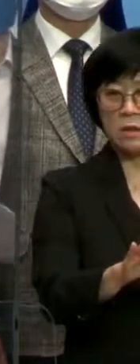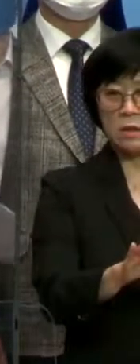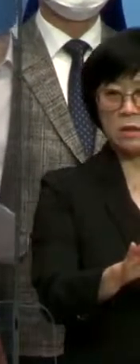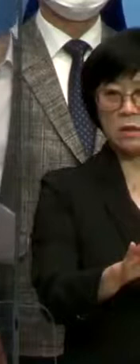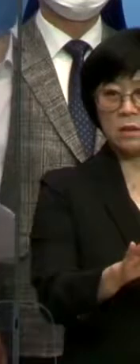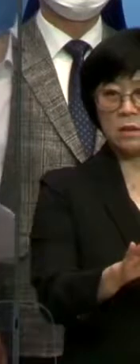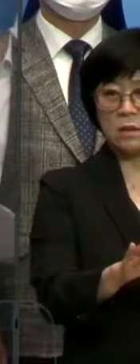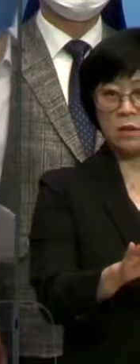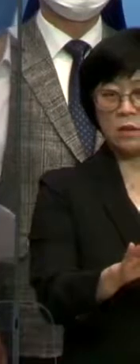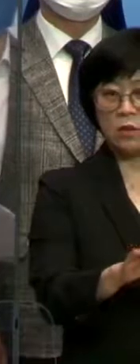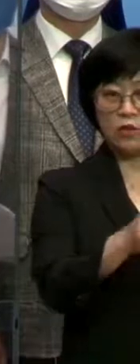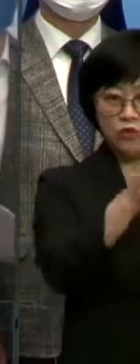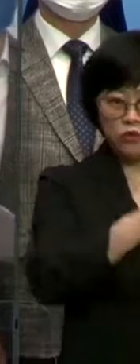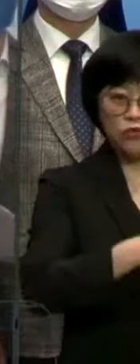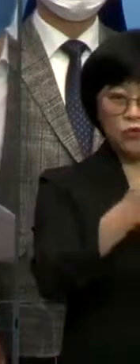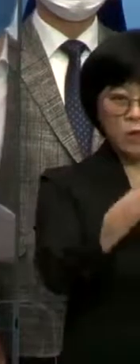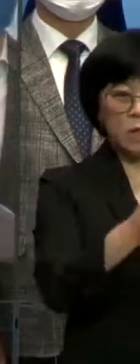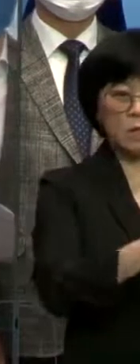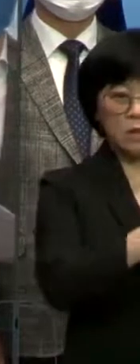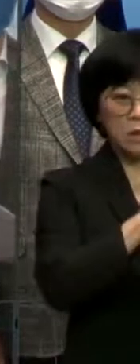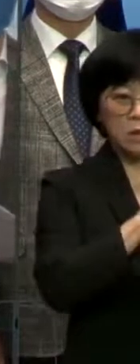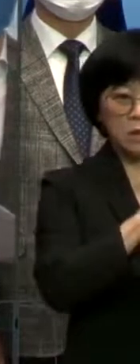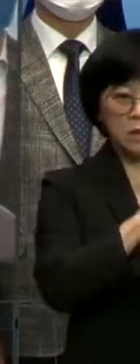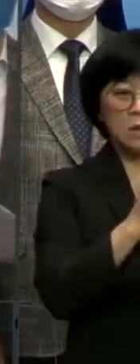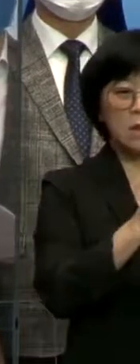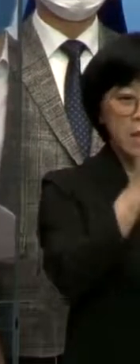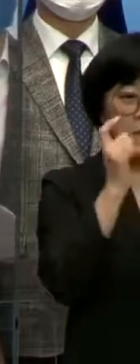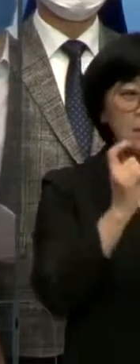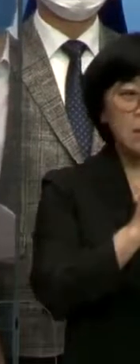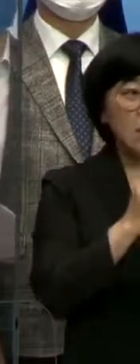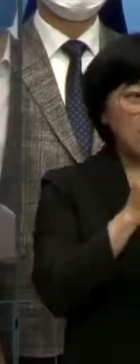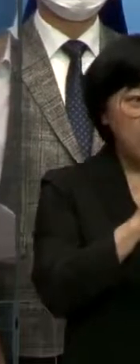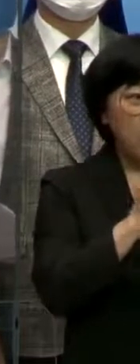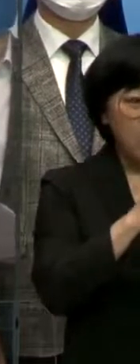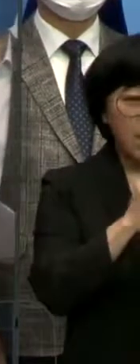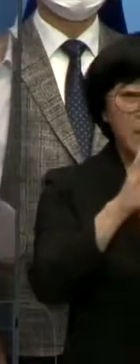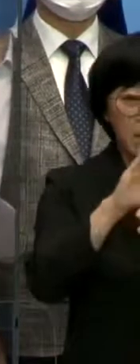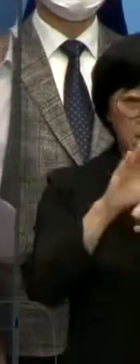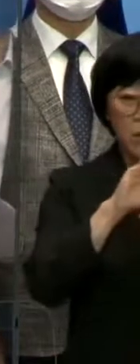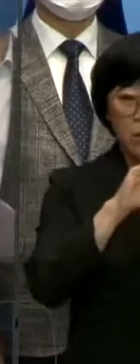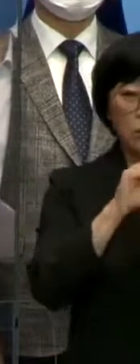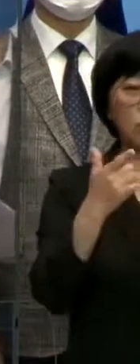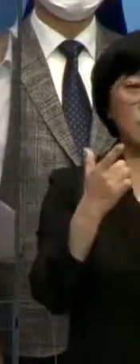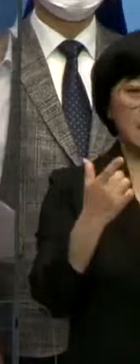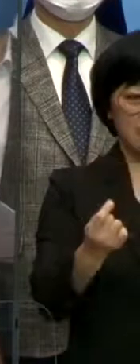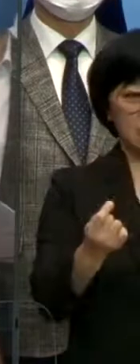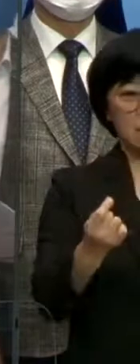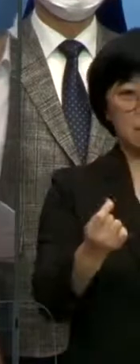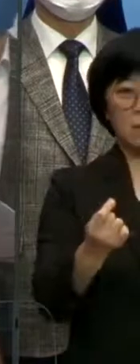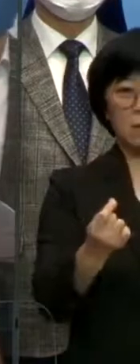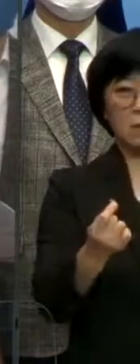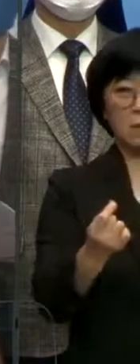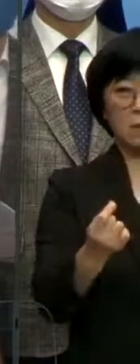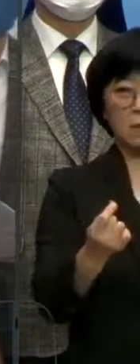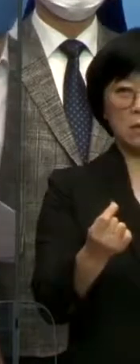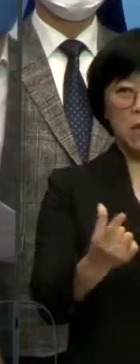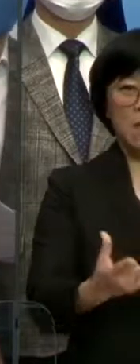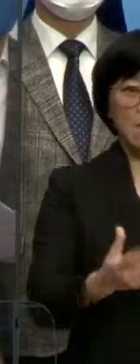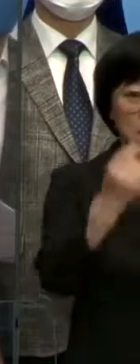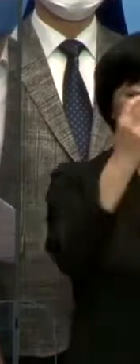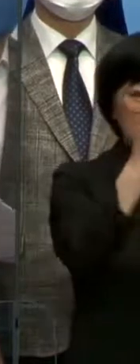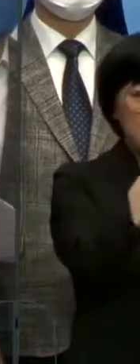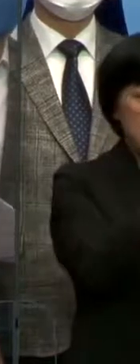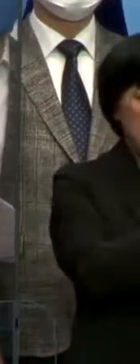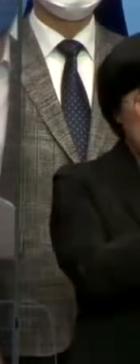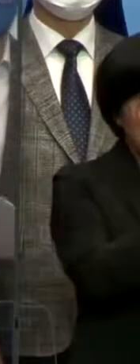현재 수술실에 설치되어 있는 CCTV는 사적인 몰래카메라와 다르지 않다고 생각합니다. 이는 빨리